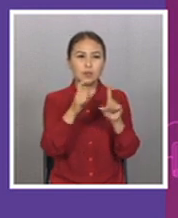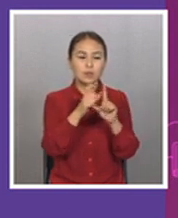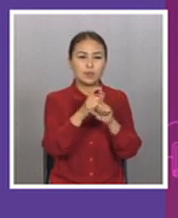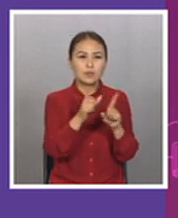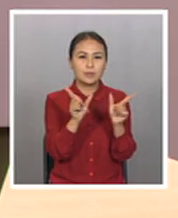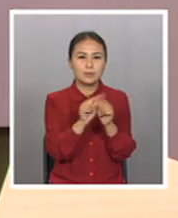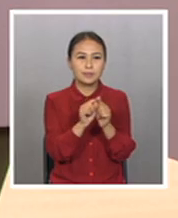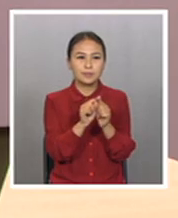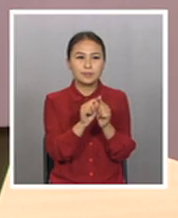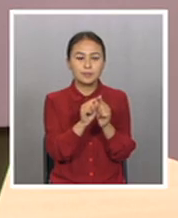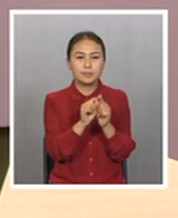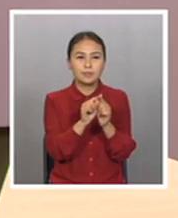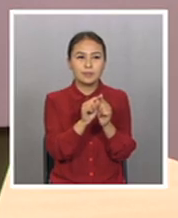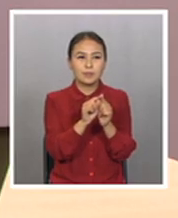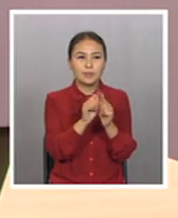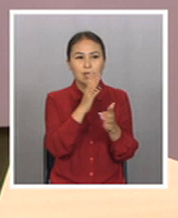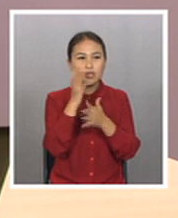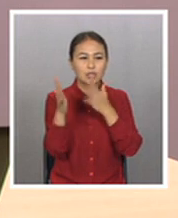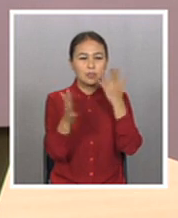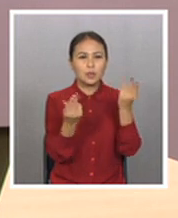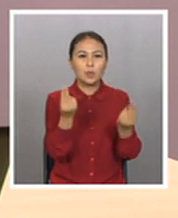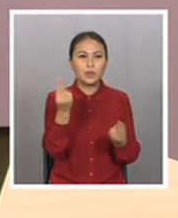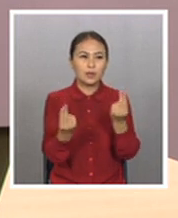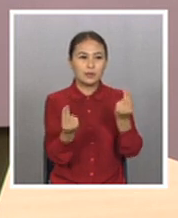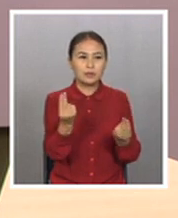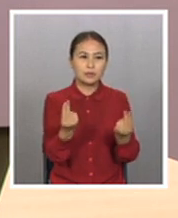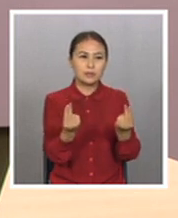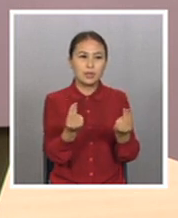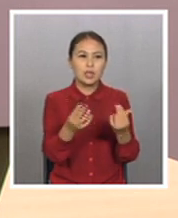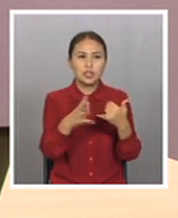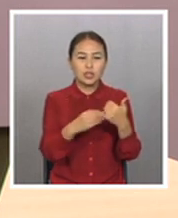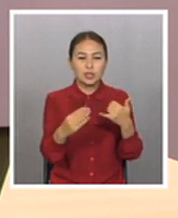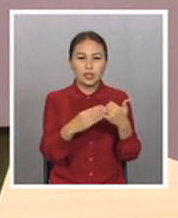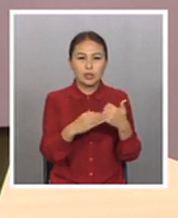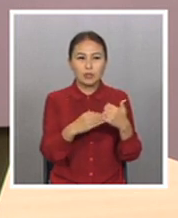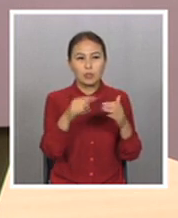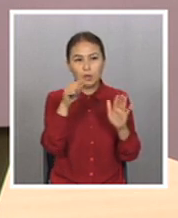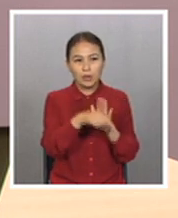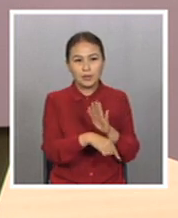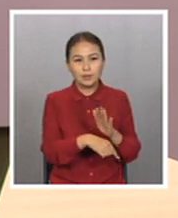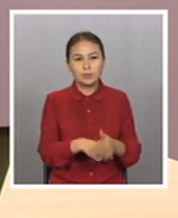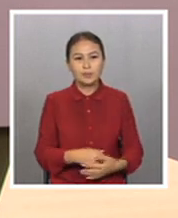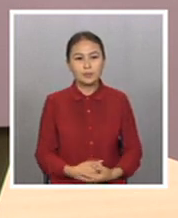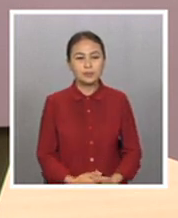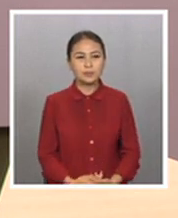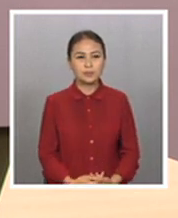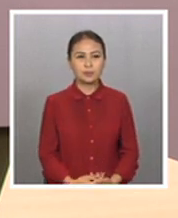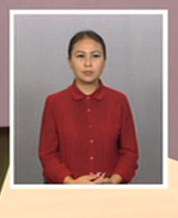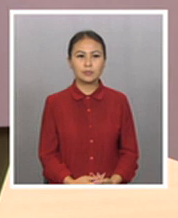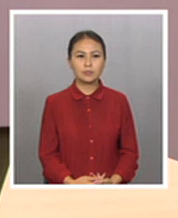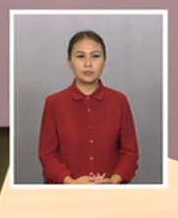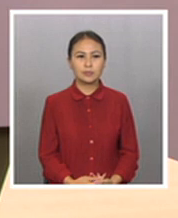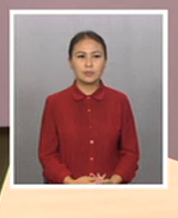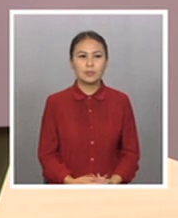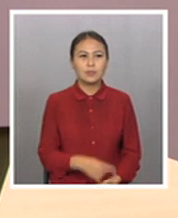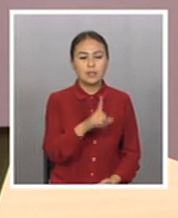екен. Желмен ойнайды. Жерге бойлайды. Зат есім